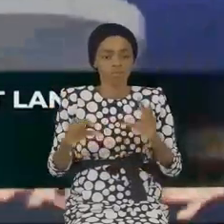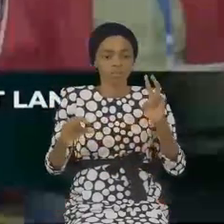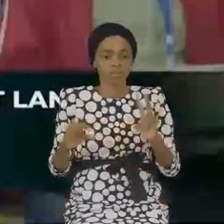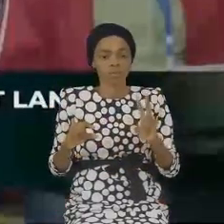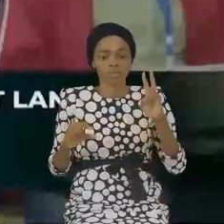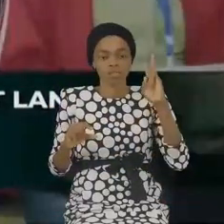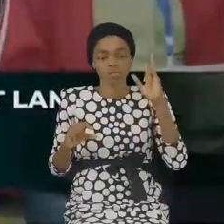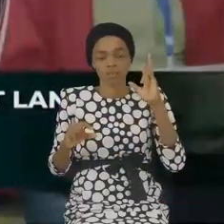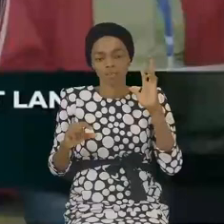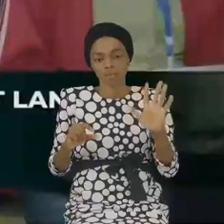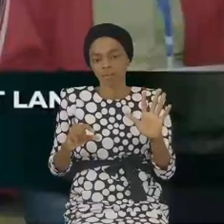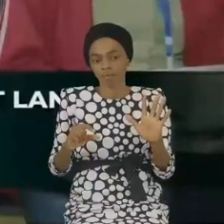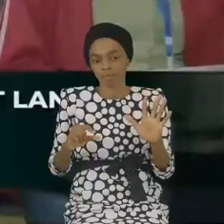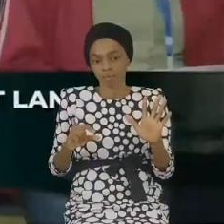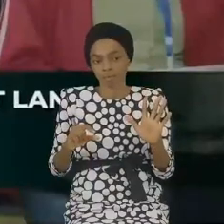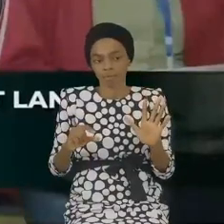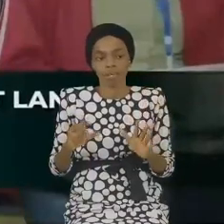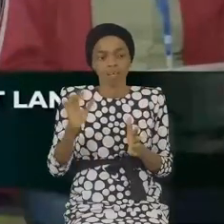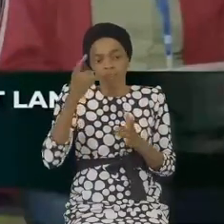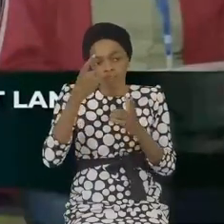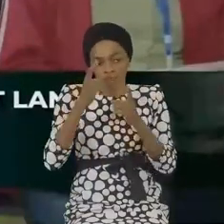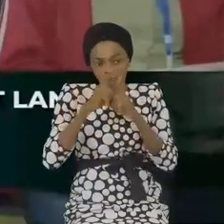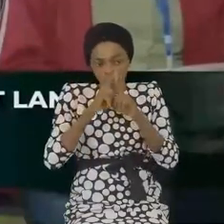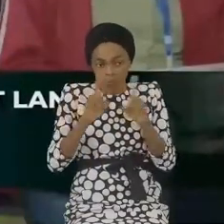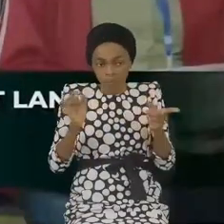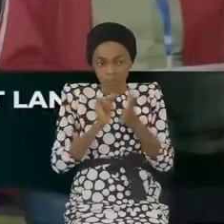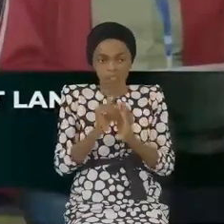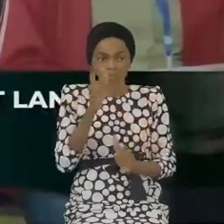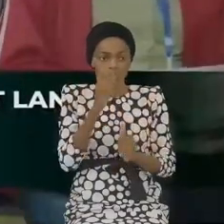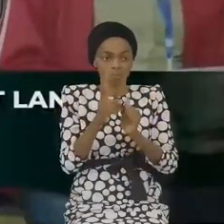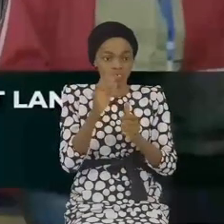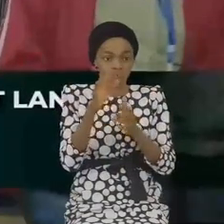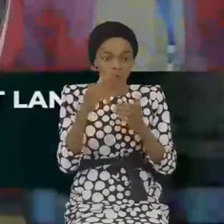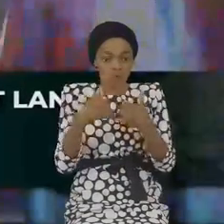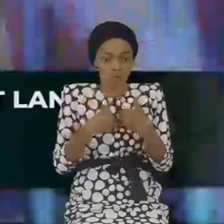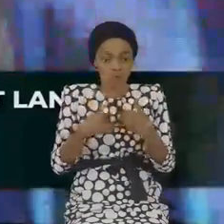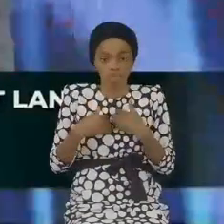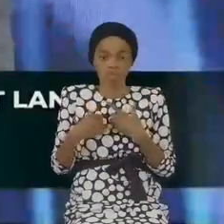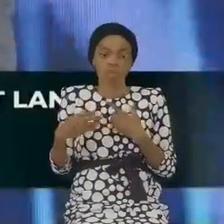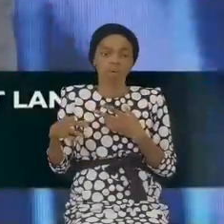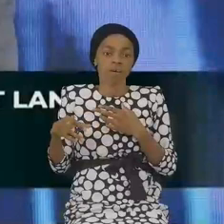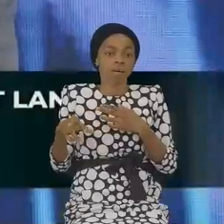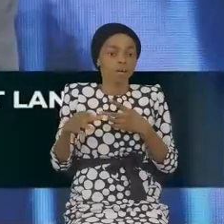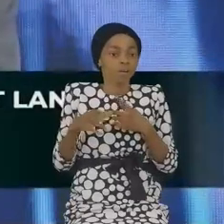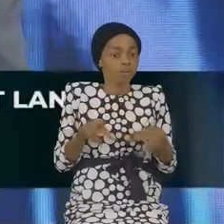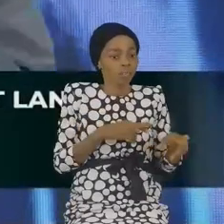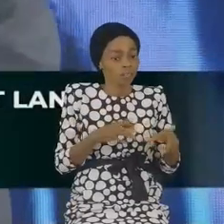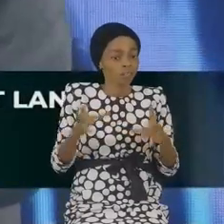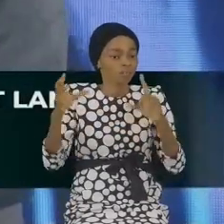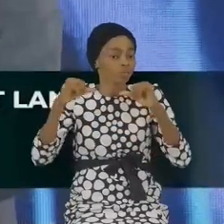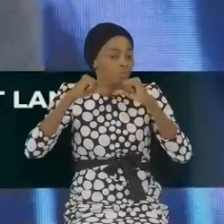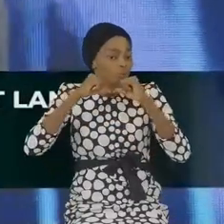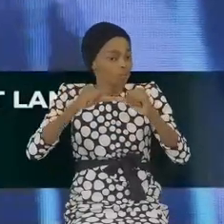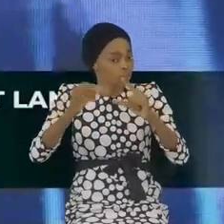Verset 25, seulement ce que vous avez, retenez-le jusqu'à ce que je vienne.